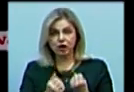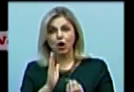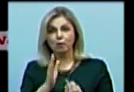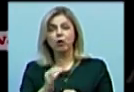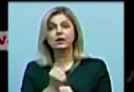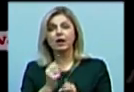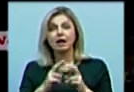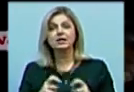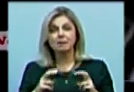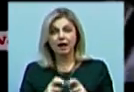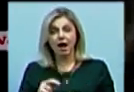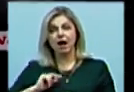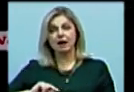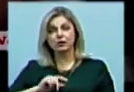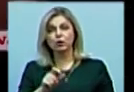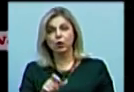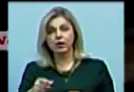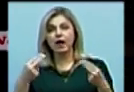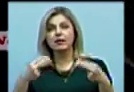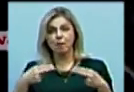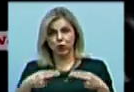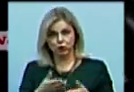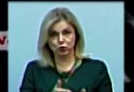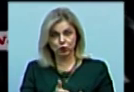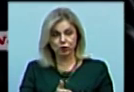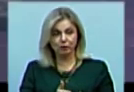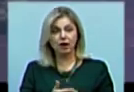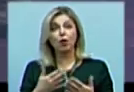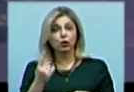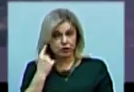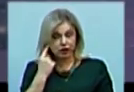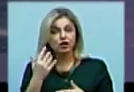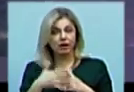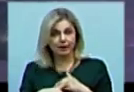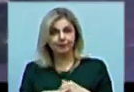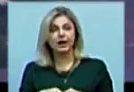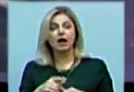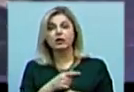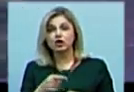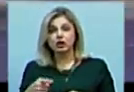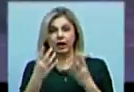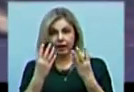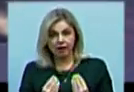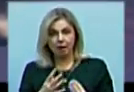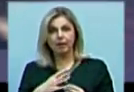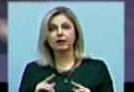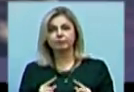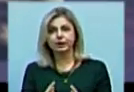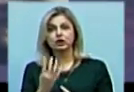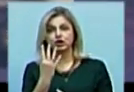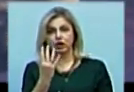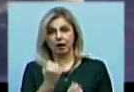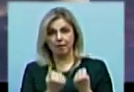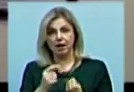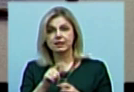производиться разбирательство сотрудниками таможенной службы. Все, мы услышали. Протягом дня було затримано 4 автомобілі за порушення